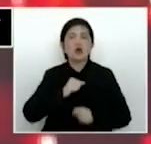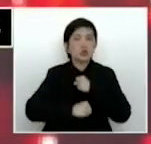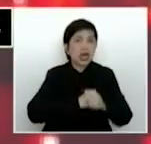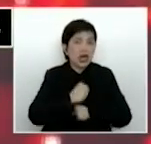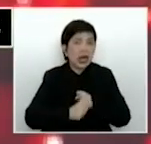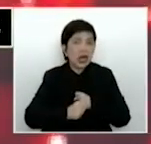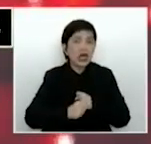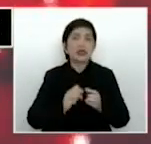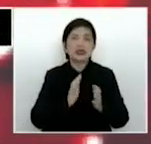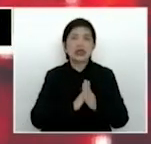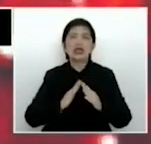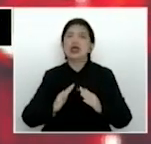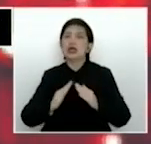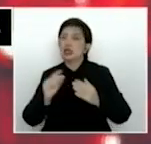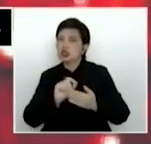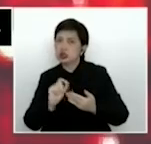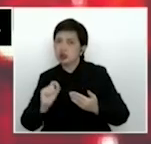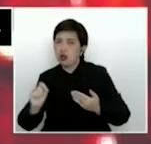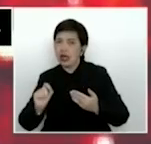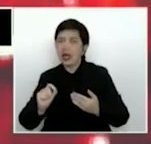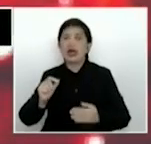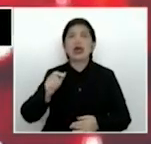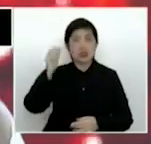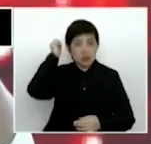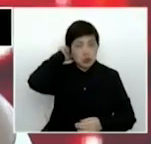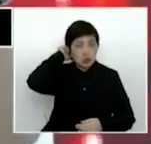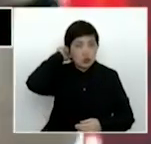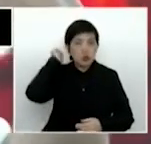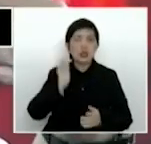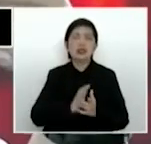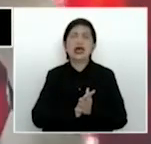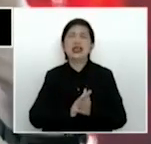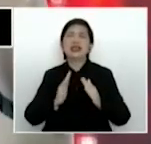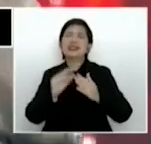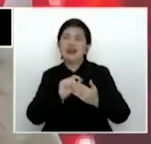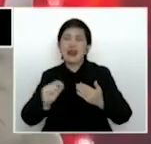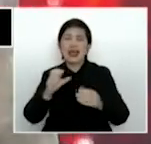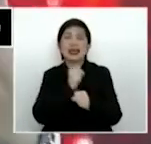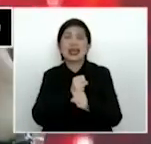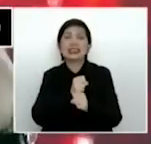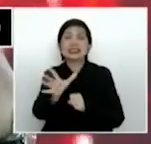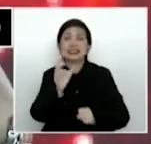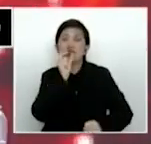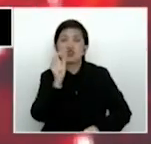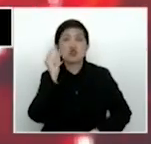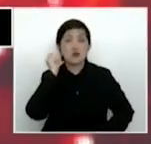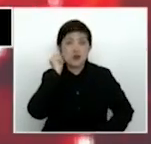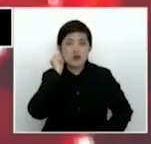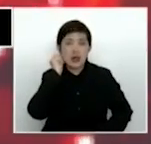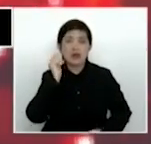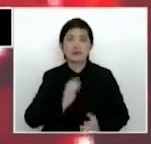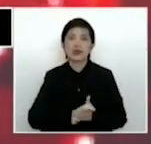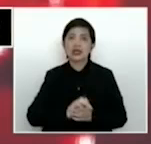kombinasi dengan sekolah informal emama dan sekolah gratis untuk perempuan di level formal tiga itu saya